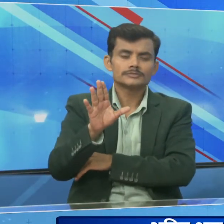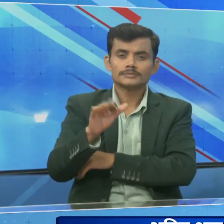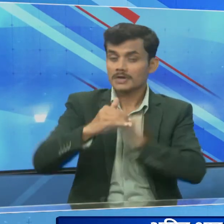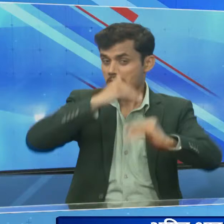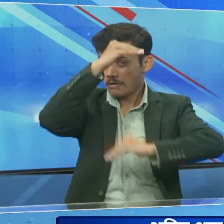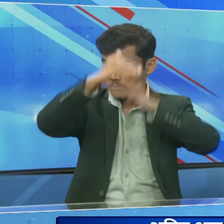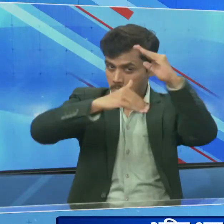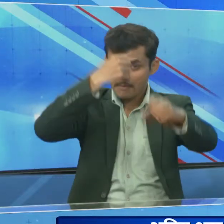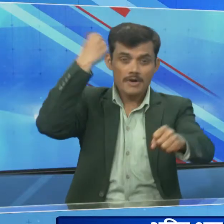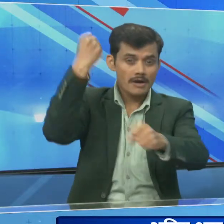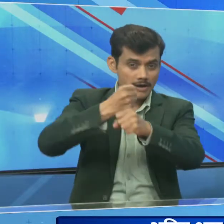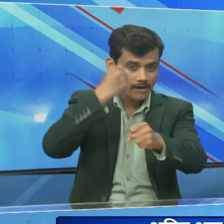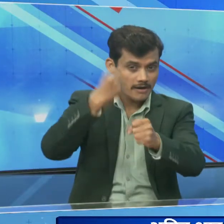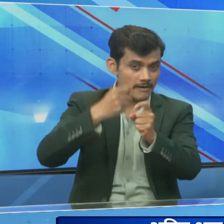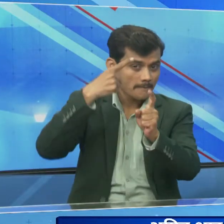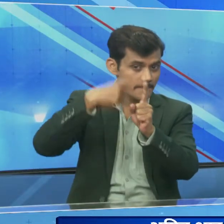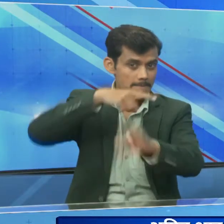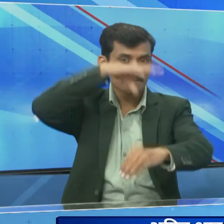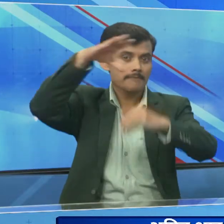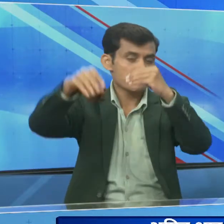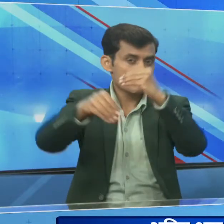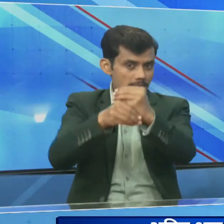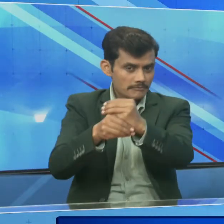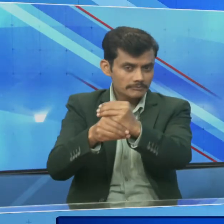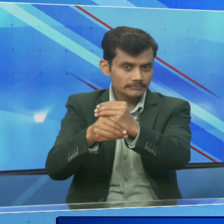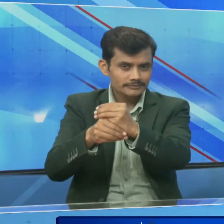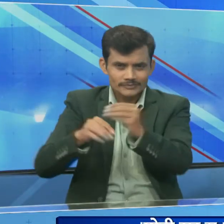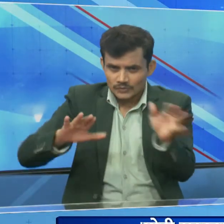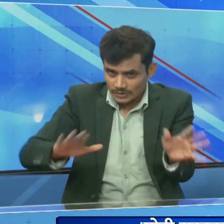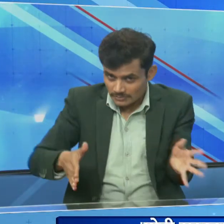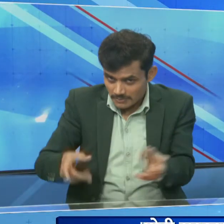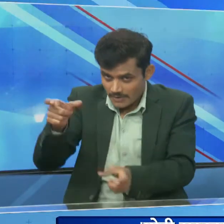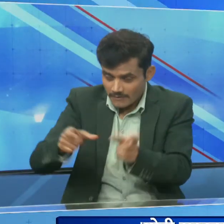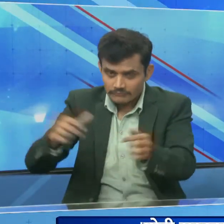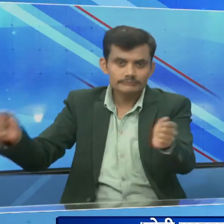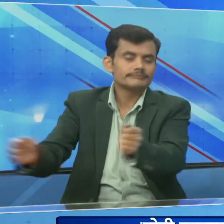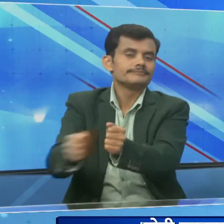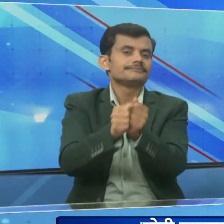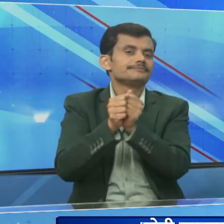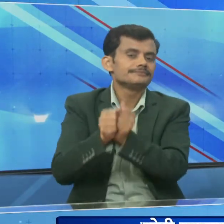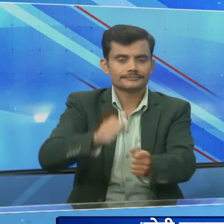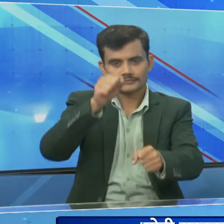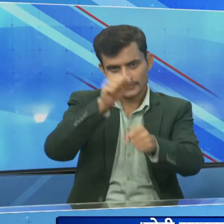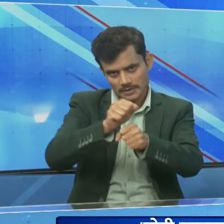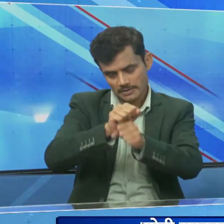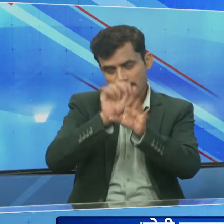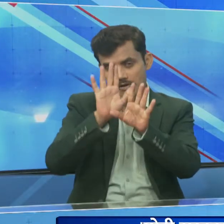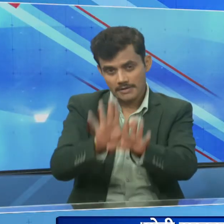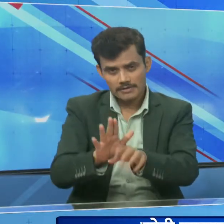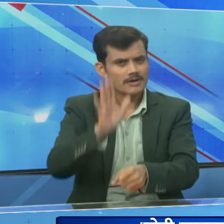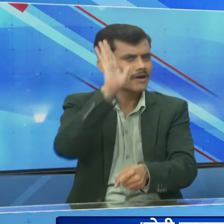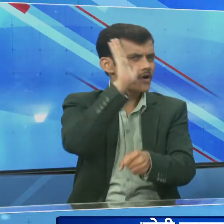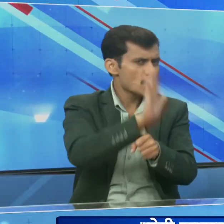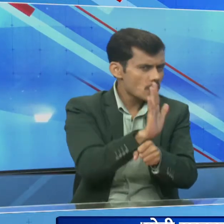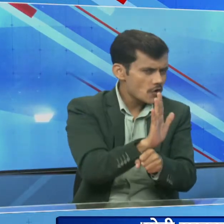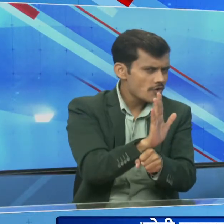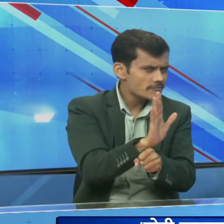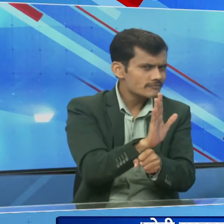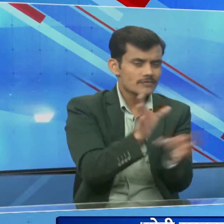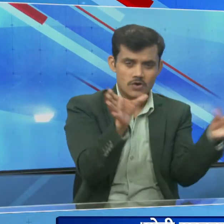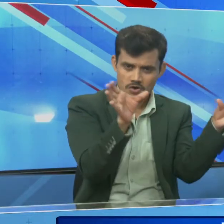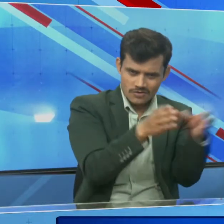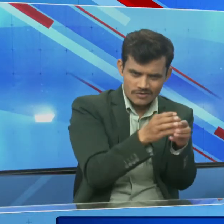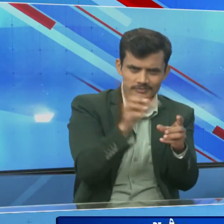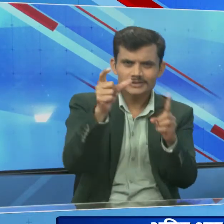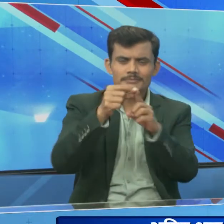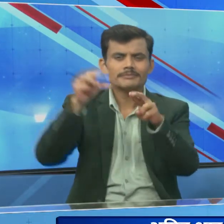के काम चलाए हैं, उनको साथ में रखने का भी काम किया है। कि कांग्रेस और